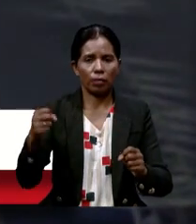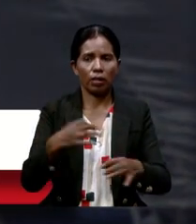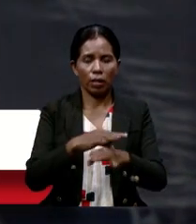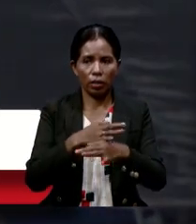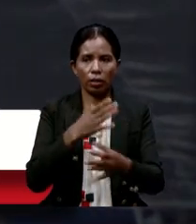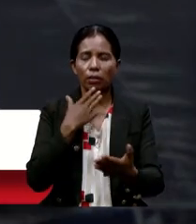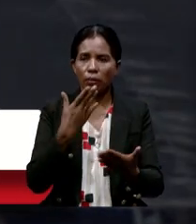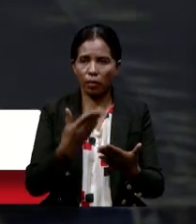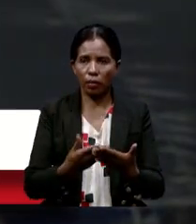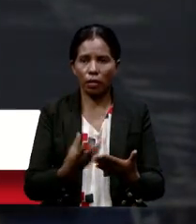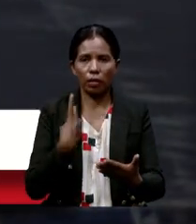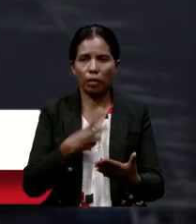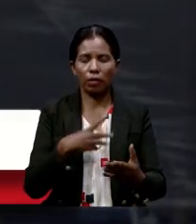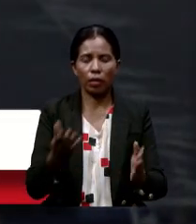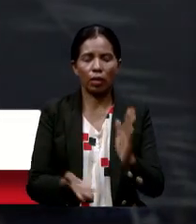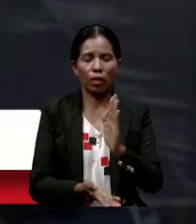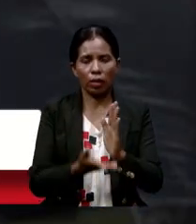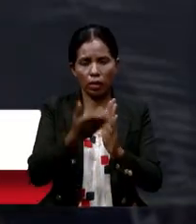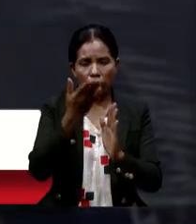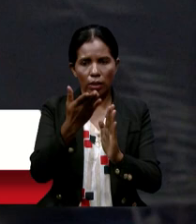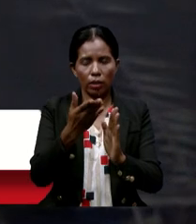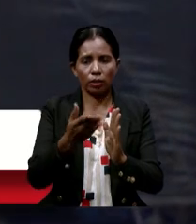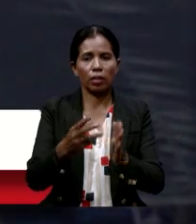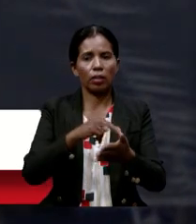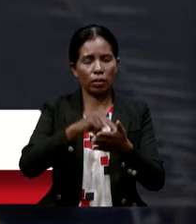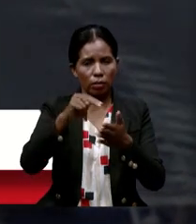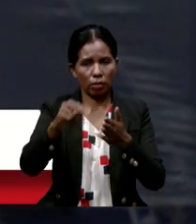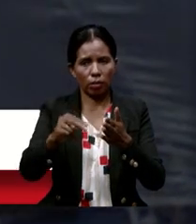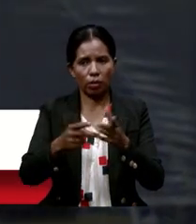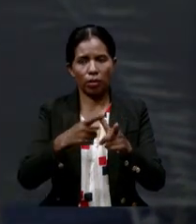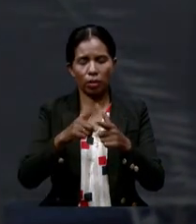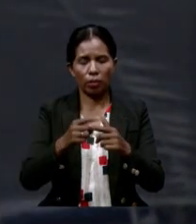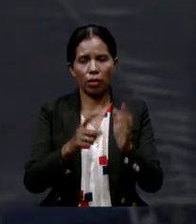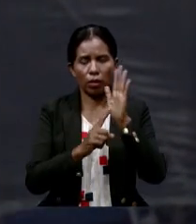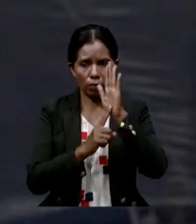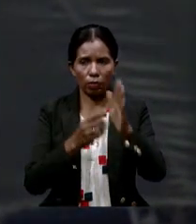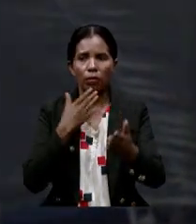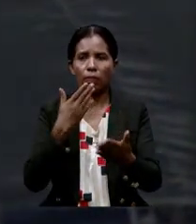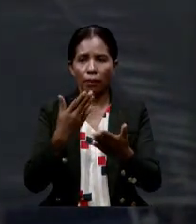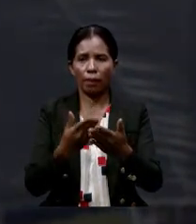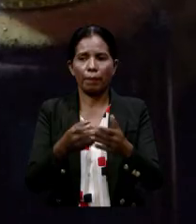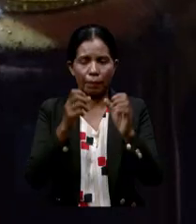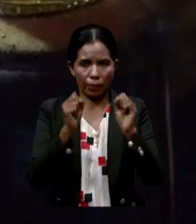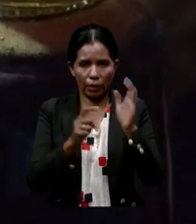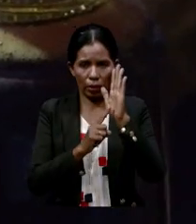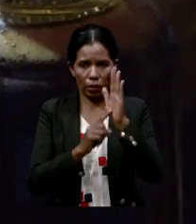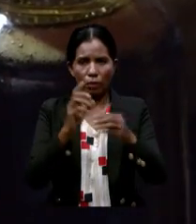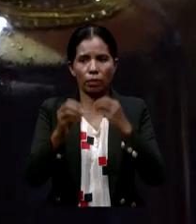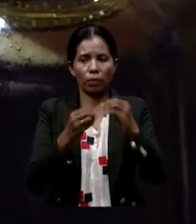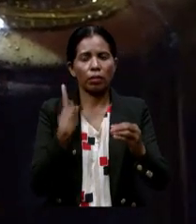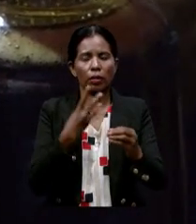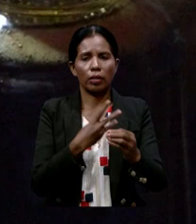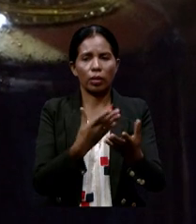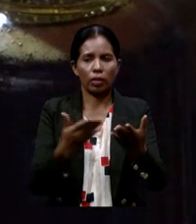ini kualidade. Kita bela hasatan ini kuantidade. Kita bela halo promosaun deke diak. Hodi, hatudu katak, itu ini